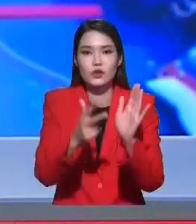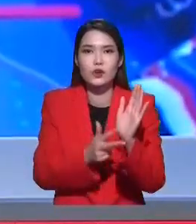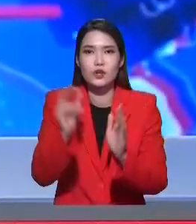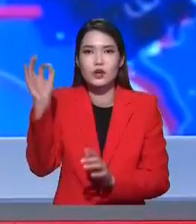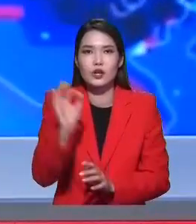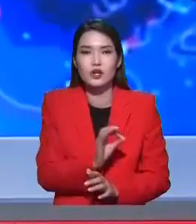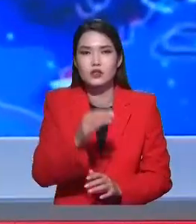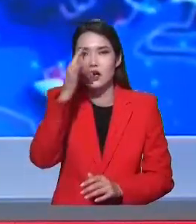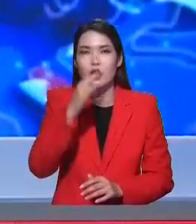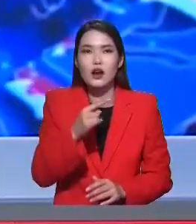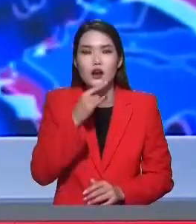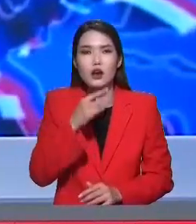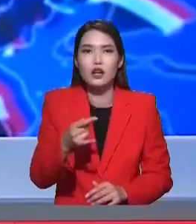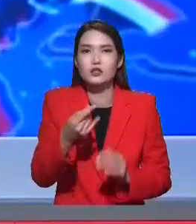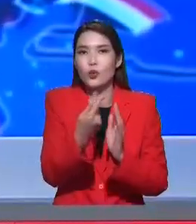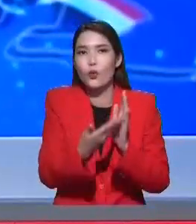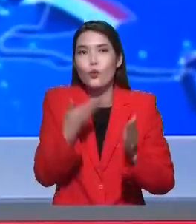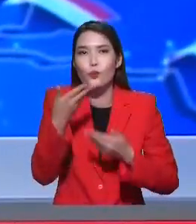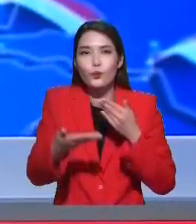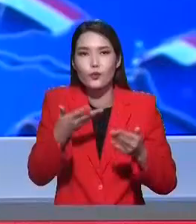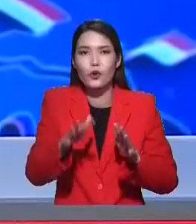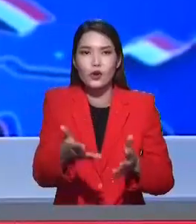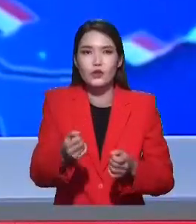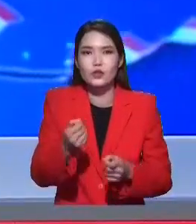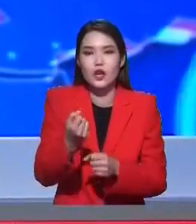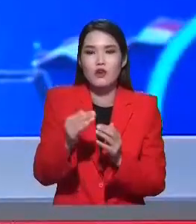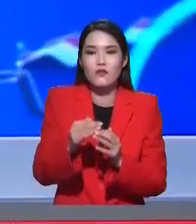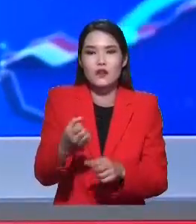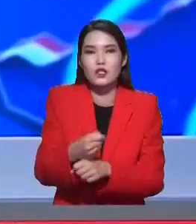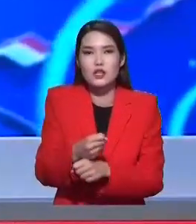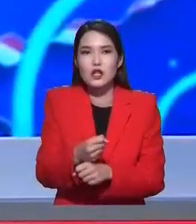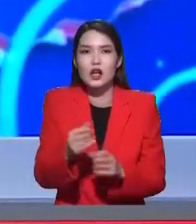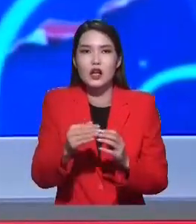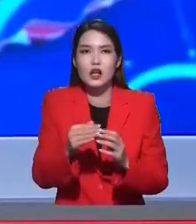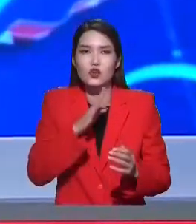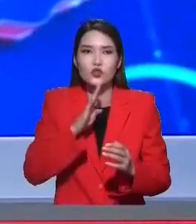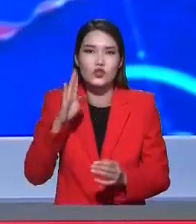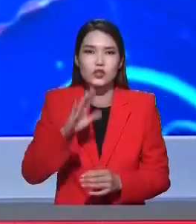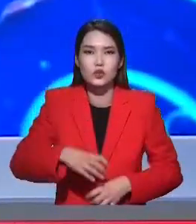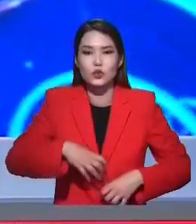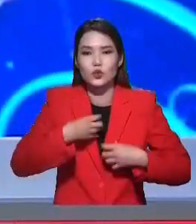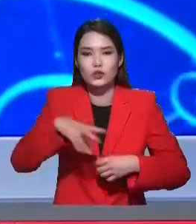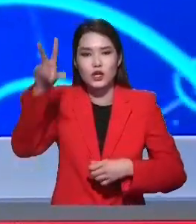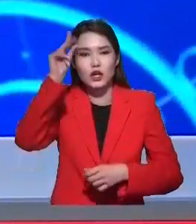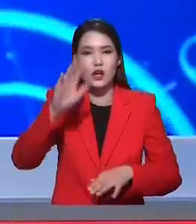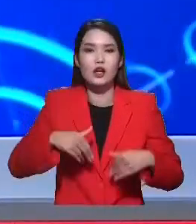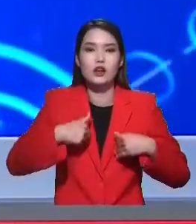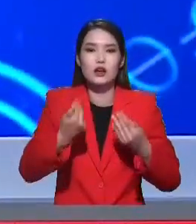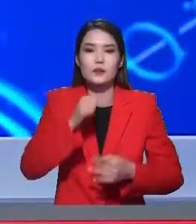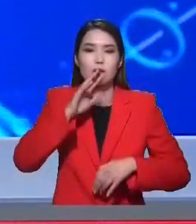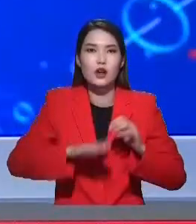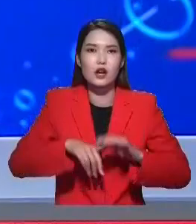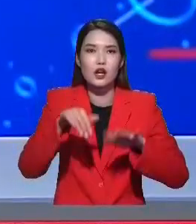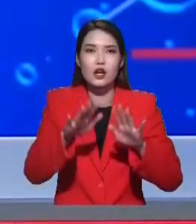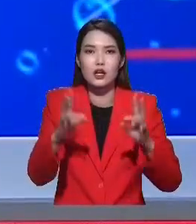18% опрошенных казахстанцев допускают применение физического насилия в отношении женщин. Ужасающими цифрами поделились эксперты в